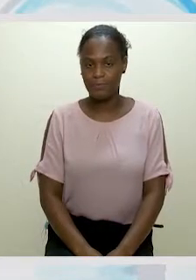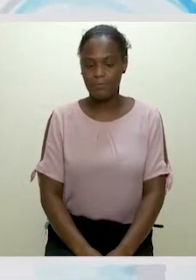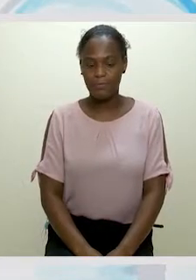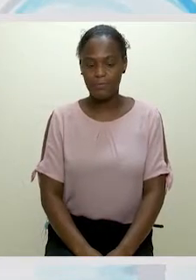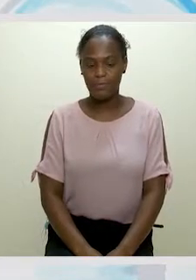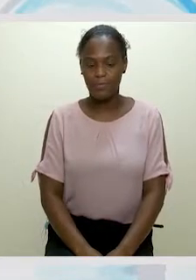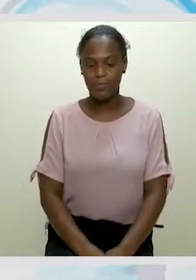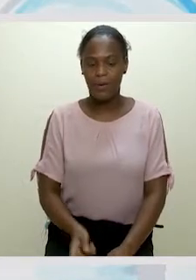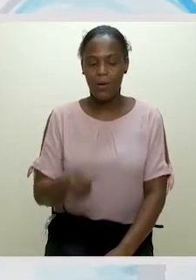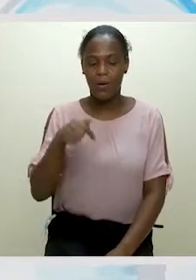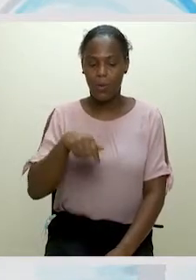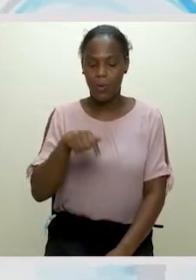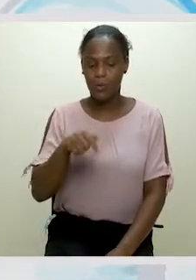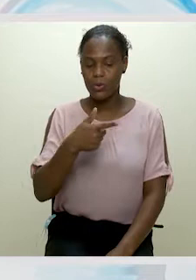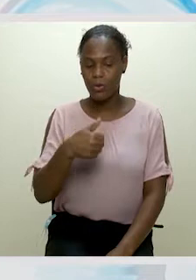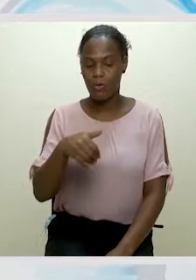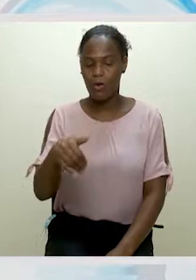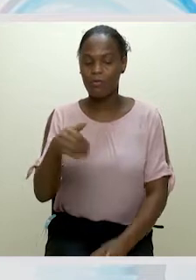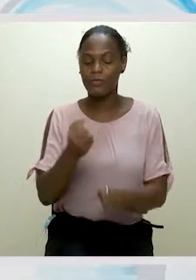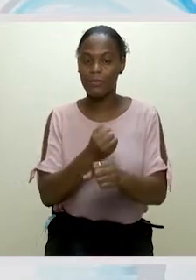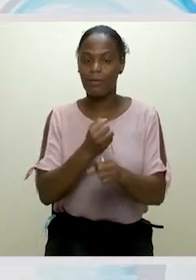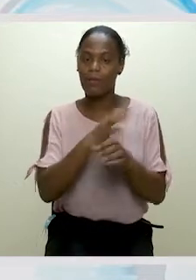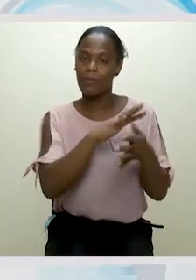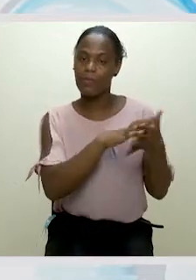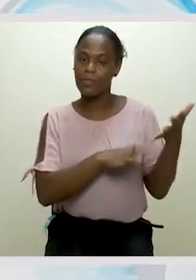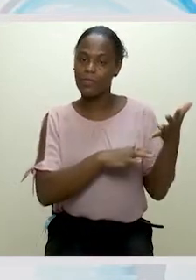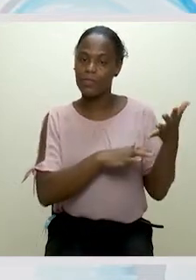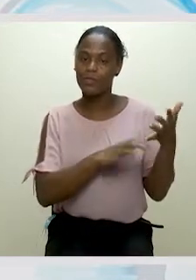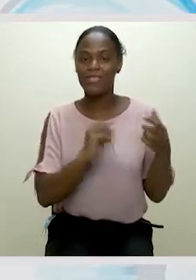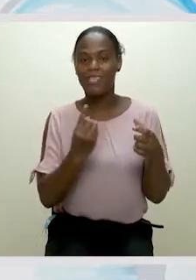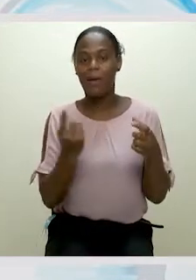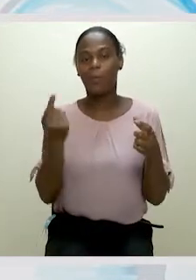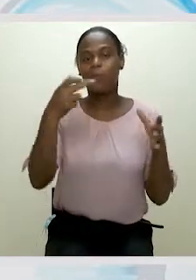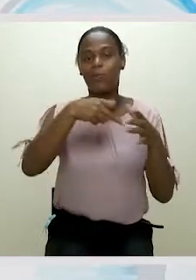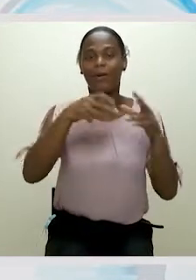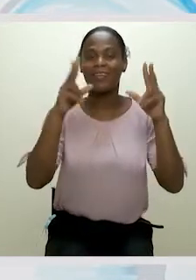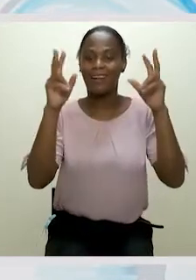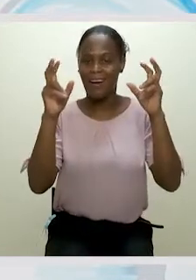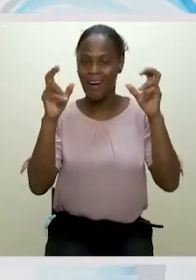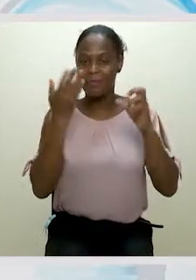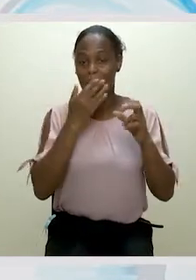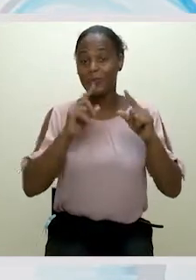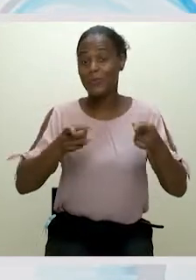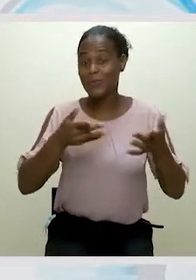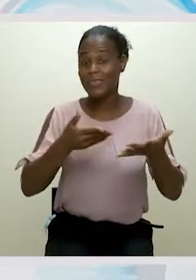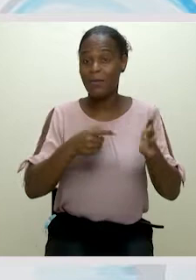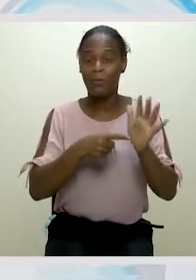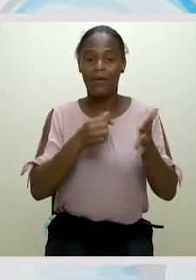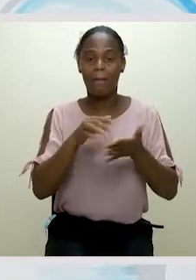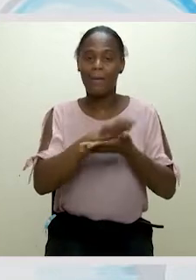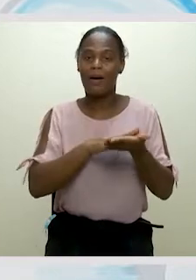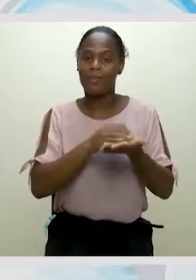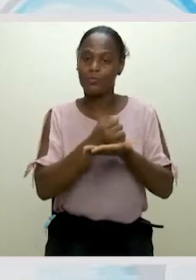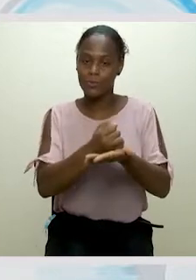Aujourd'hui, nous allons travailler le texte « C'est la rentrée ». Et on a comme support de référence le manuel «